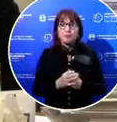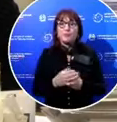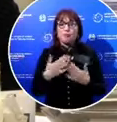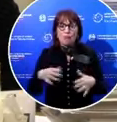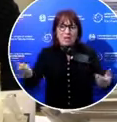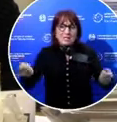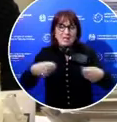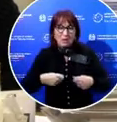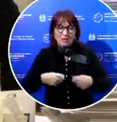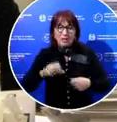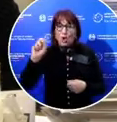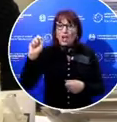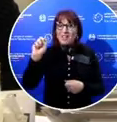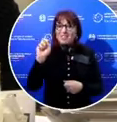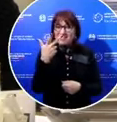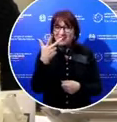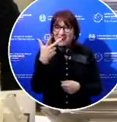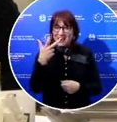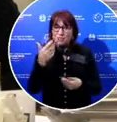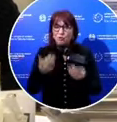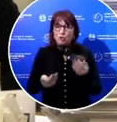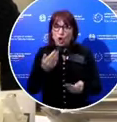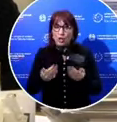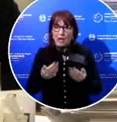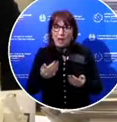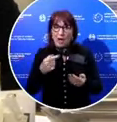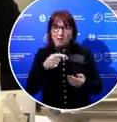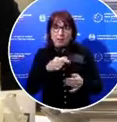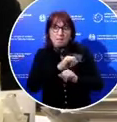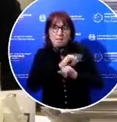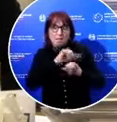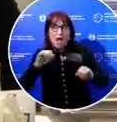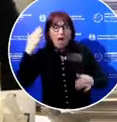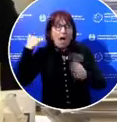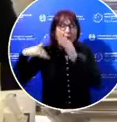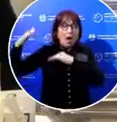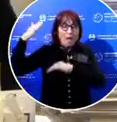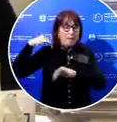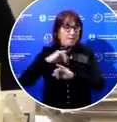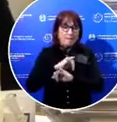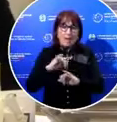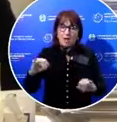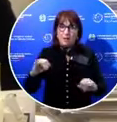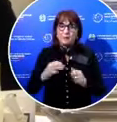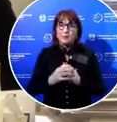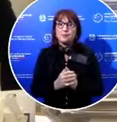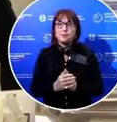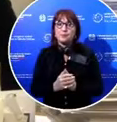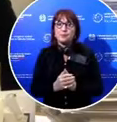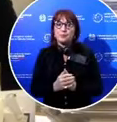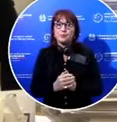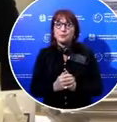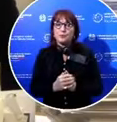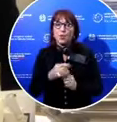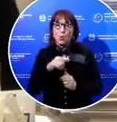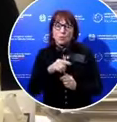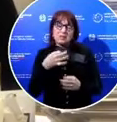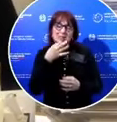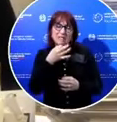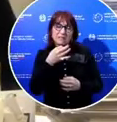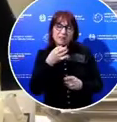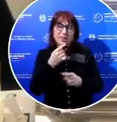circa 13 tonnellate, un quantitativo mai raggiunto in precedenza. Una specifica riflessione